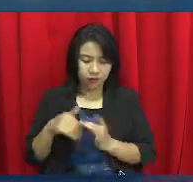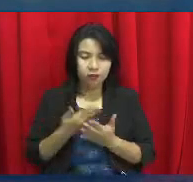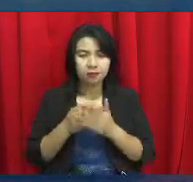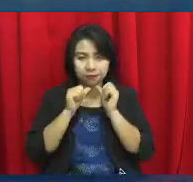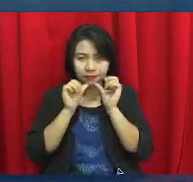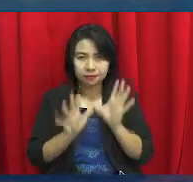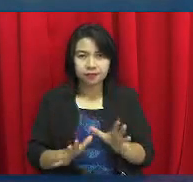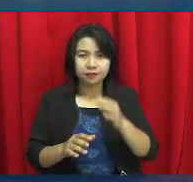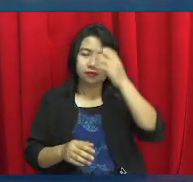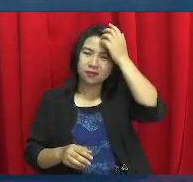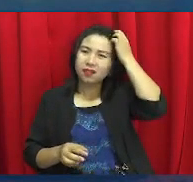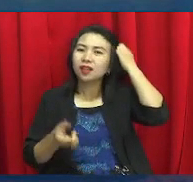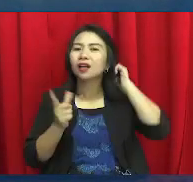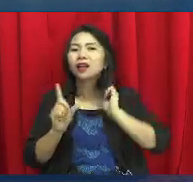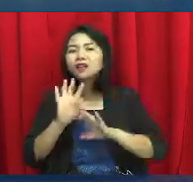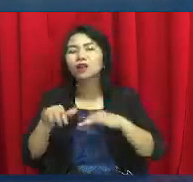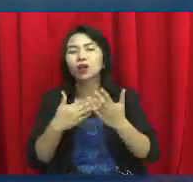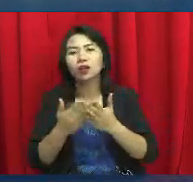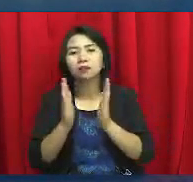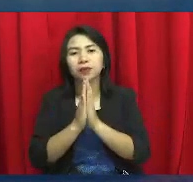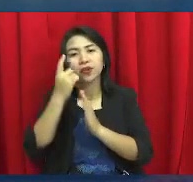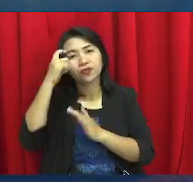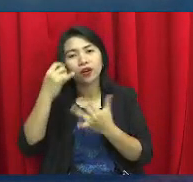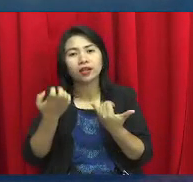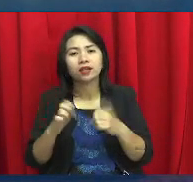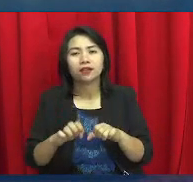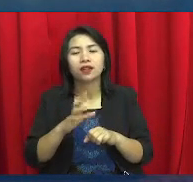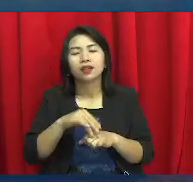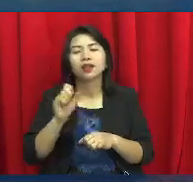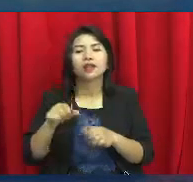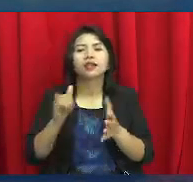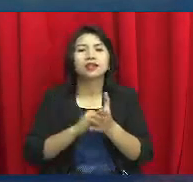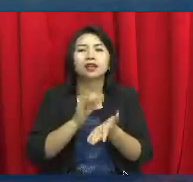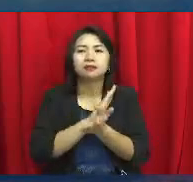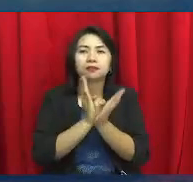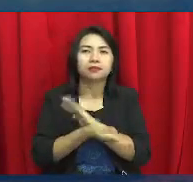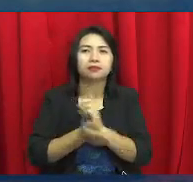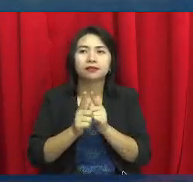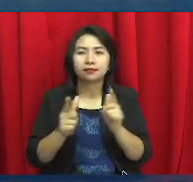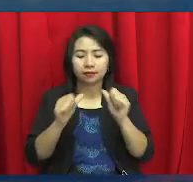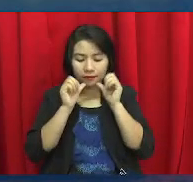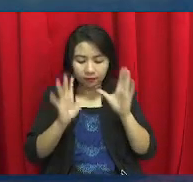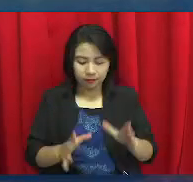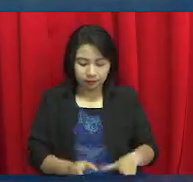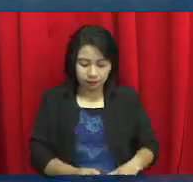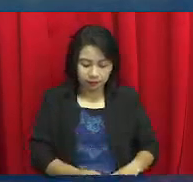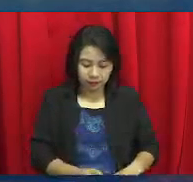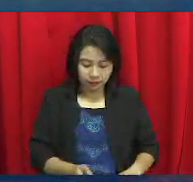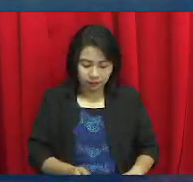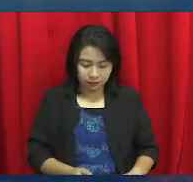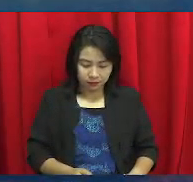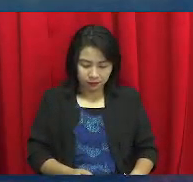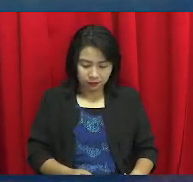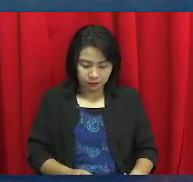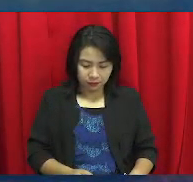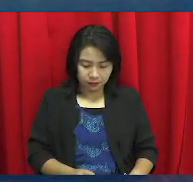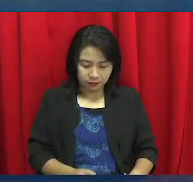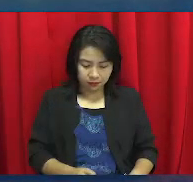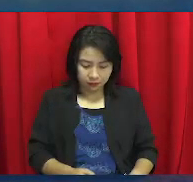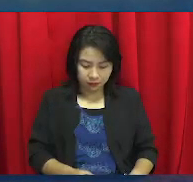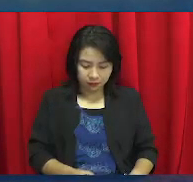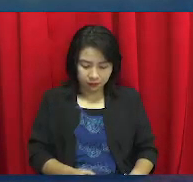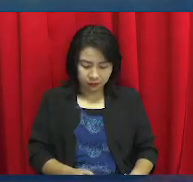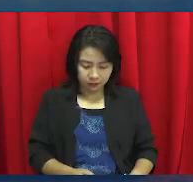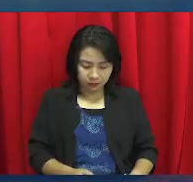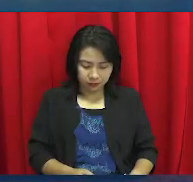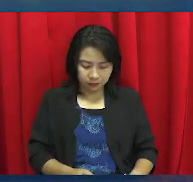nilang event doon po sa simbahan po doon. And I believe that it will be a great blessing. At sigurado yan Sir Gomer ay may kakausapin ako muli